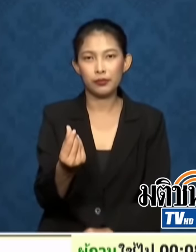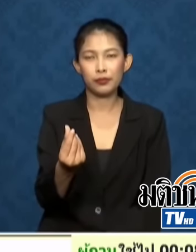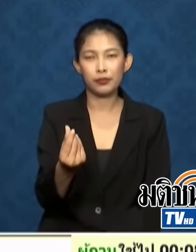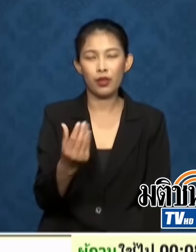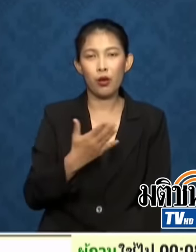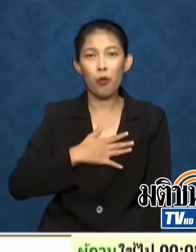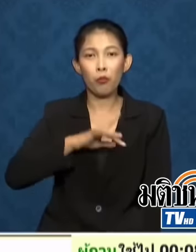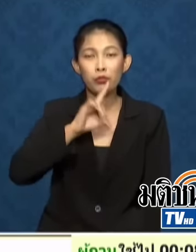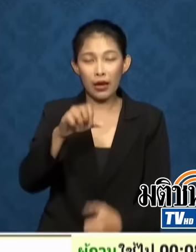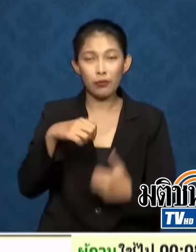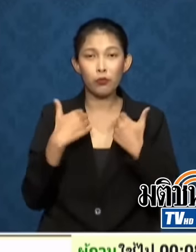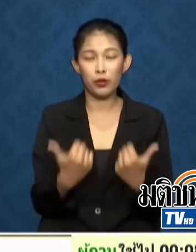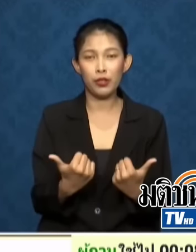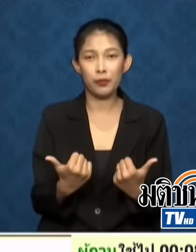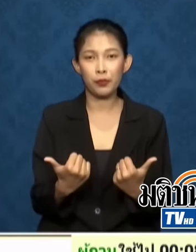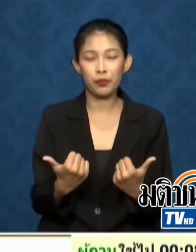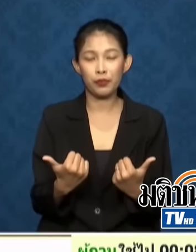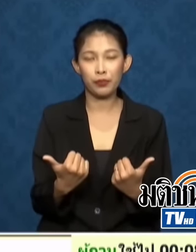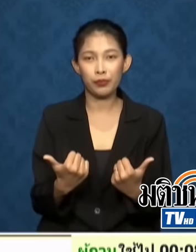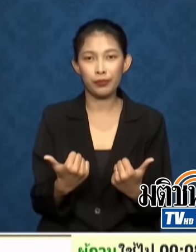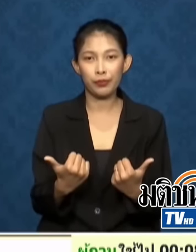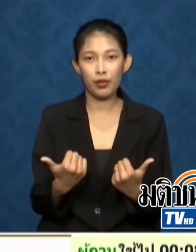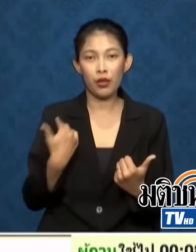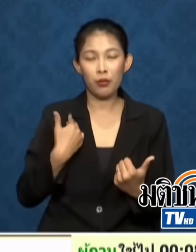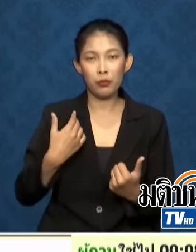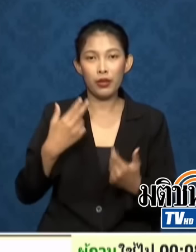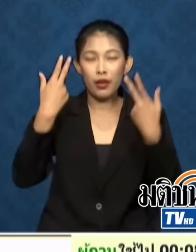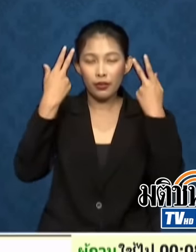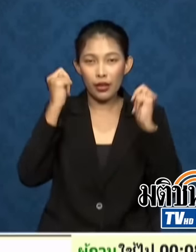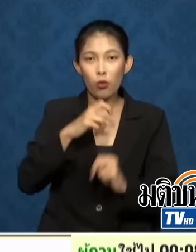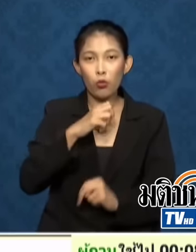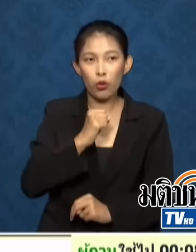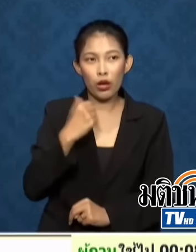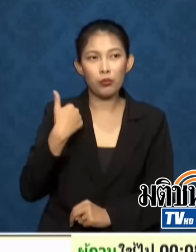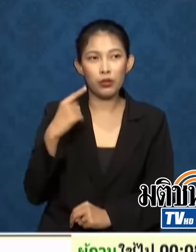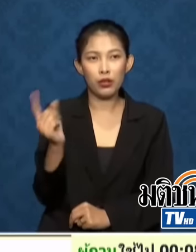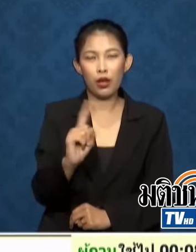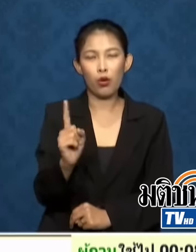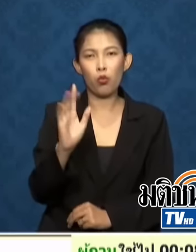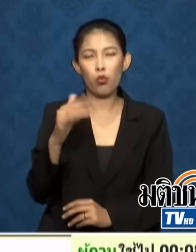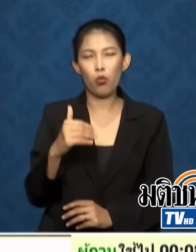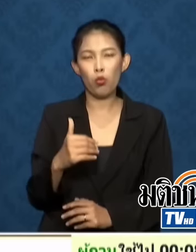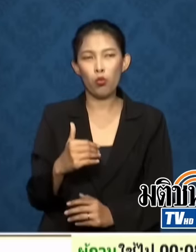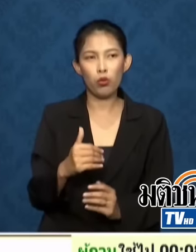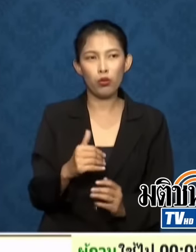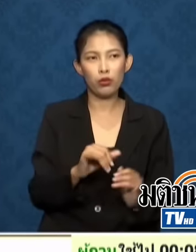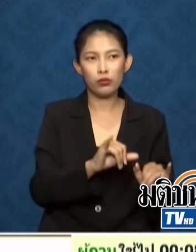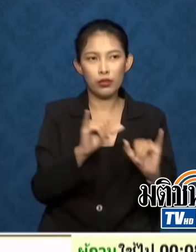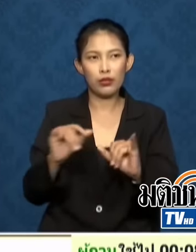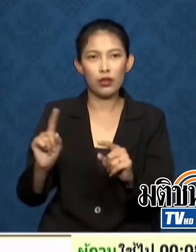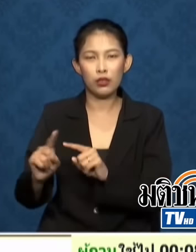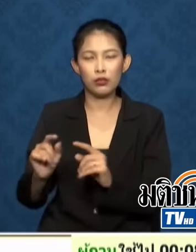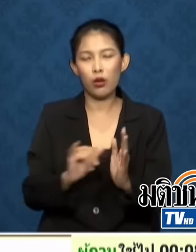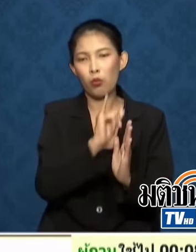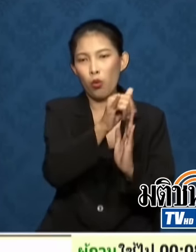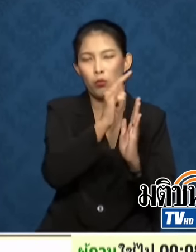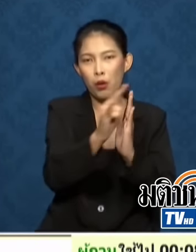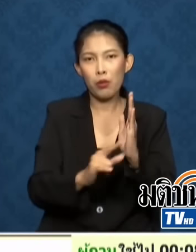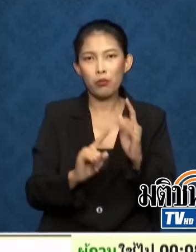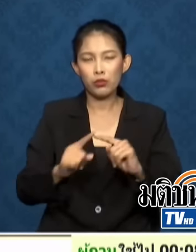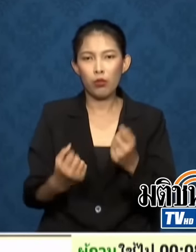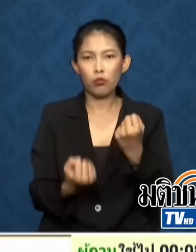ผมถามว่าวันนี้ยิ่งท่านอดีตนายกรัฐมนตรีออนทัวร์ไปที่ต่างๆเนี่ยไม่มีค